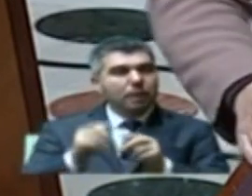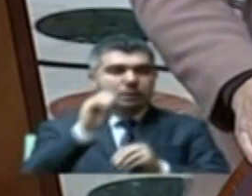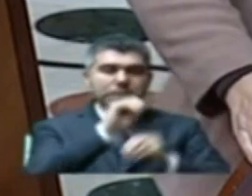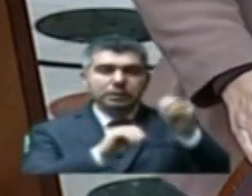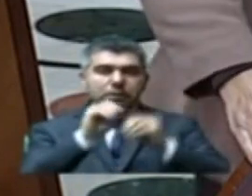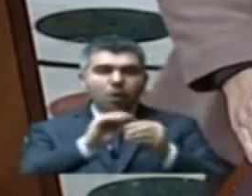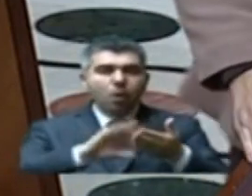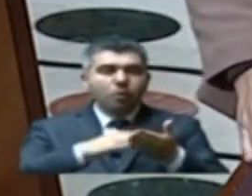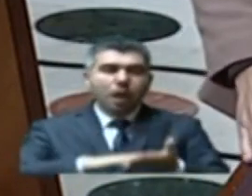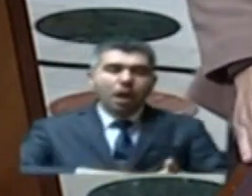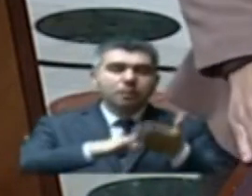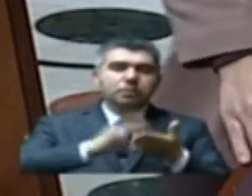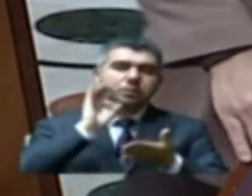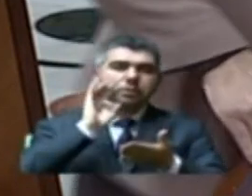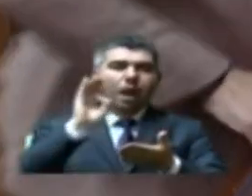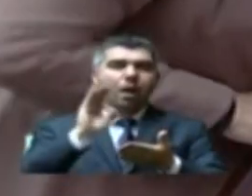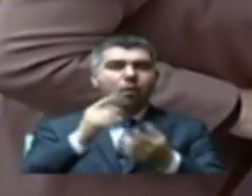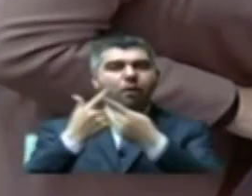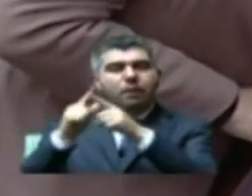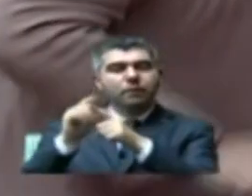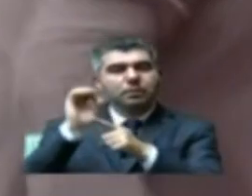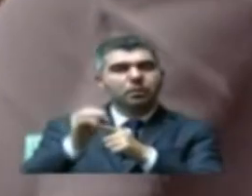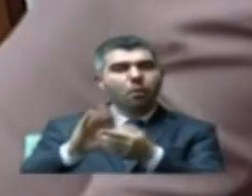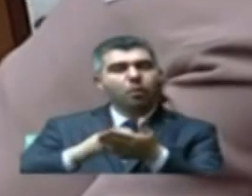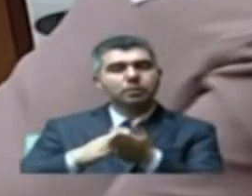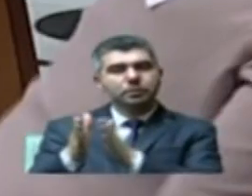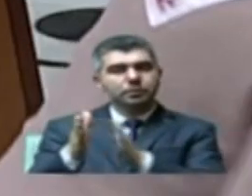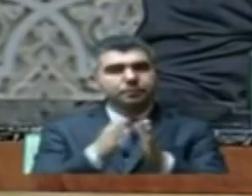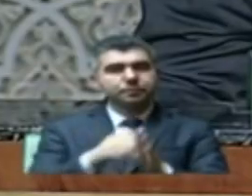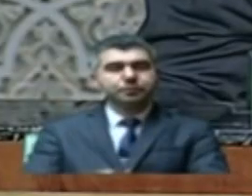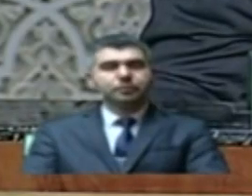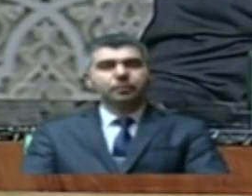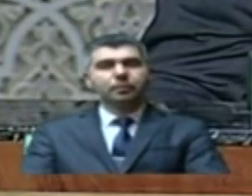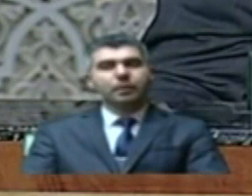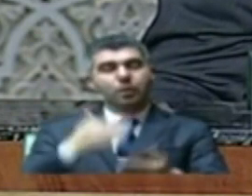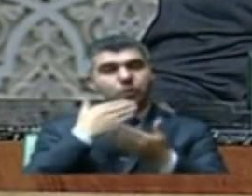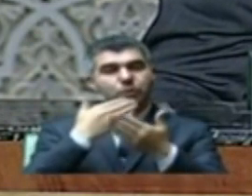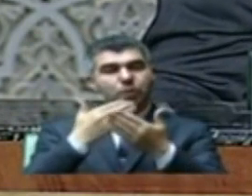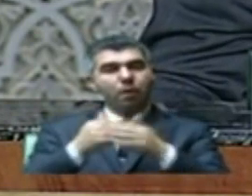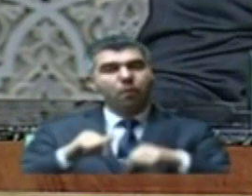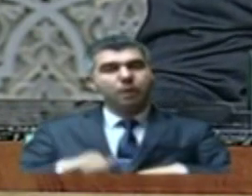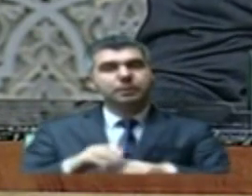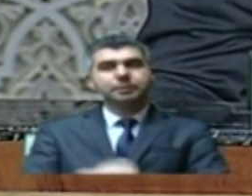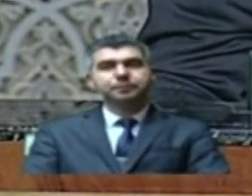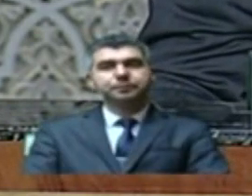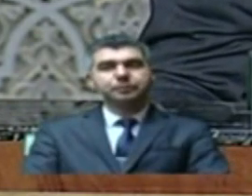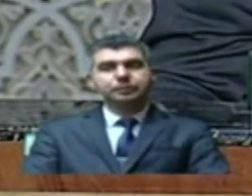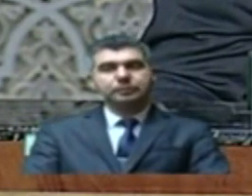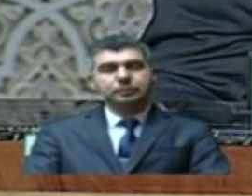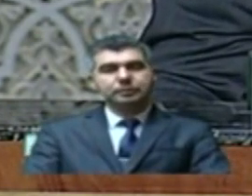المؤسسات وتحمل مسؤوليتها فيما يتعلق بهذه المؤسسات. شكرا السيدة الوزيرة ونشكرك على